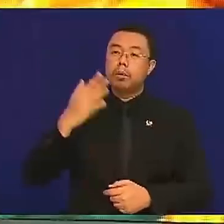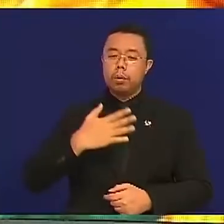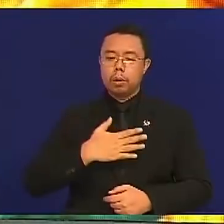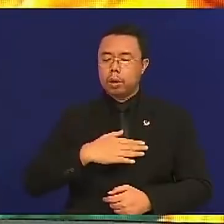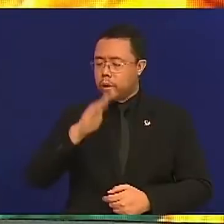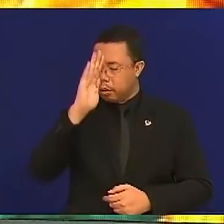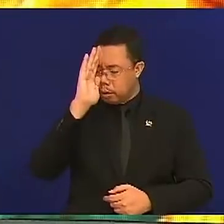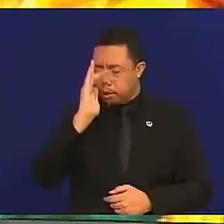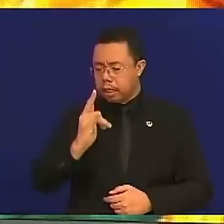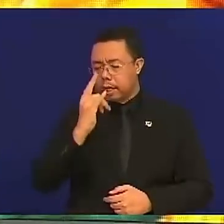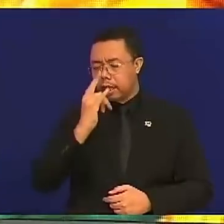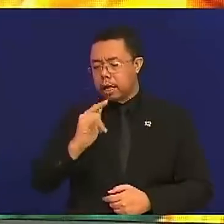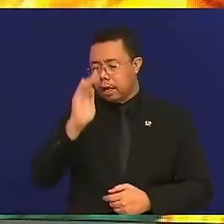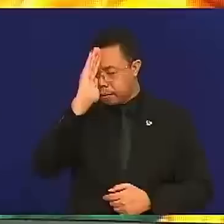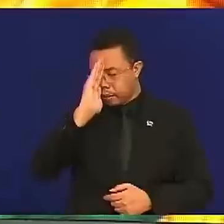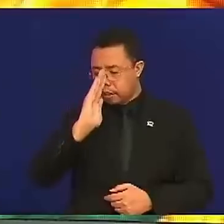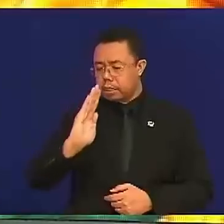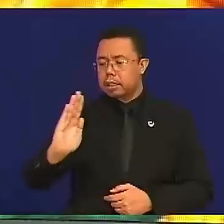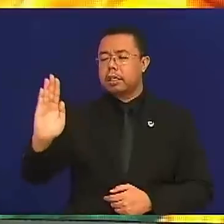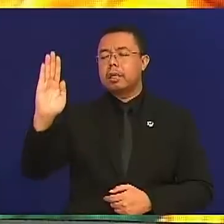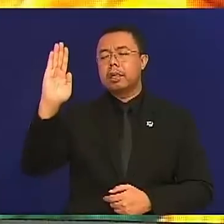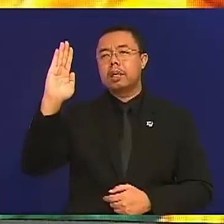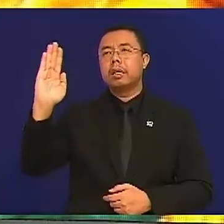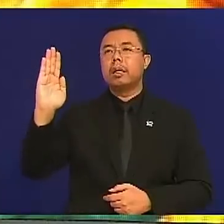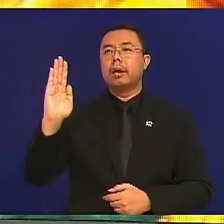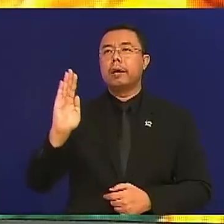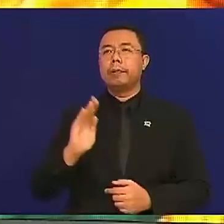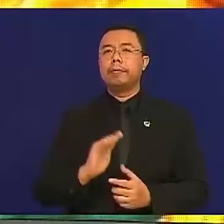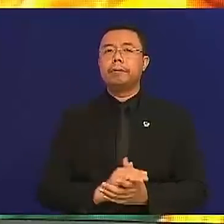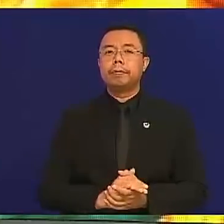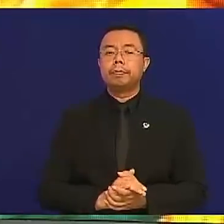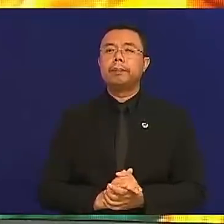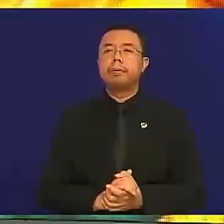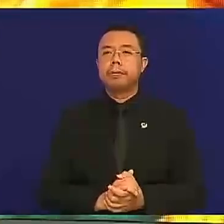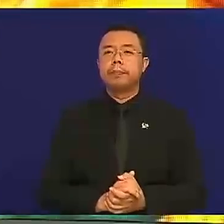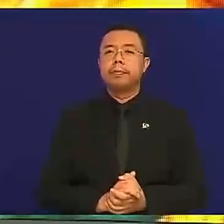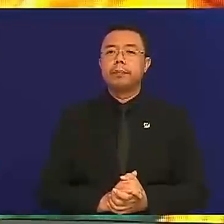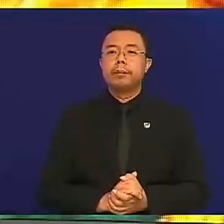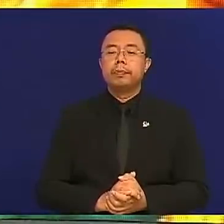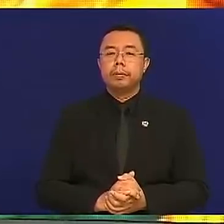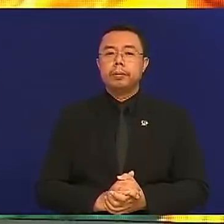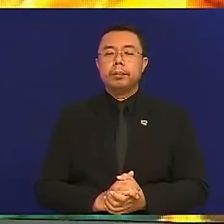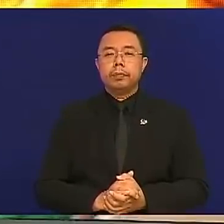kepadamu ku tetap setia.